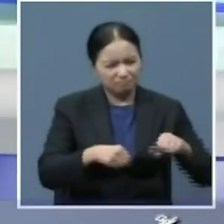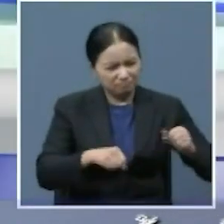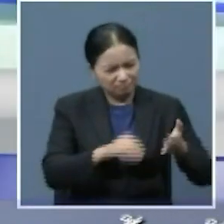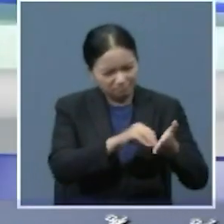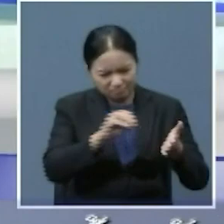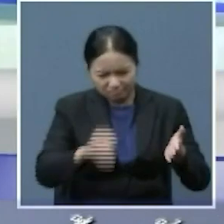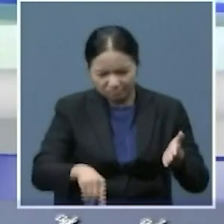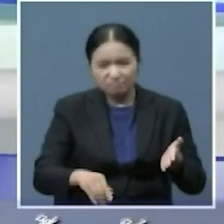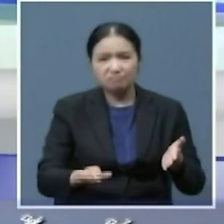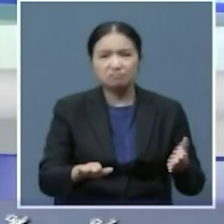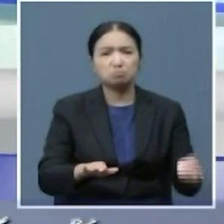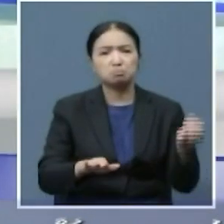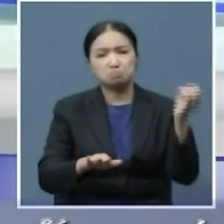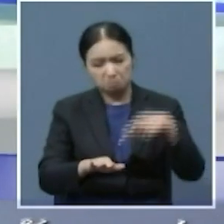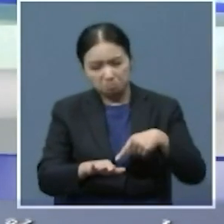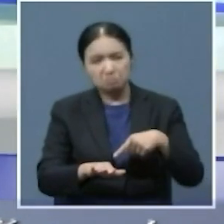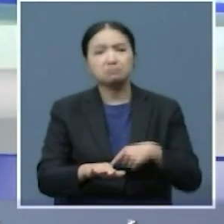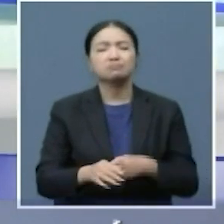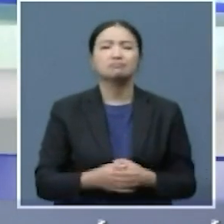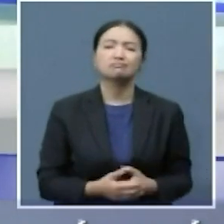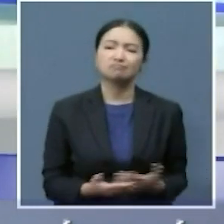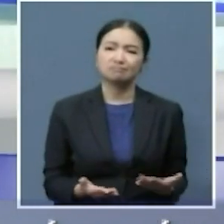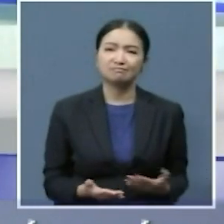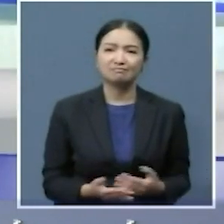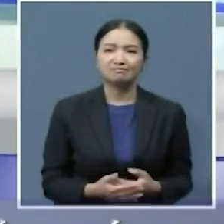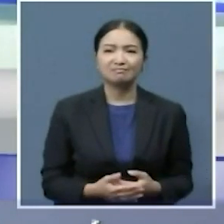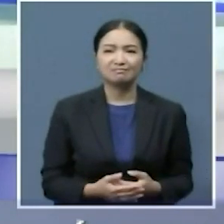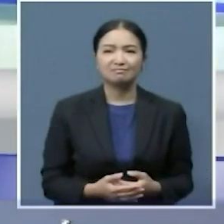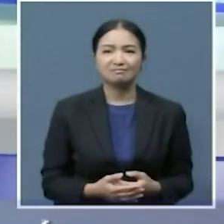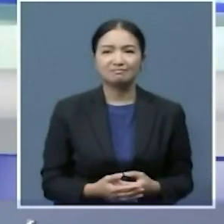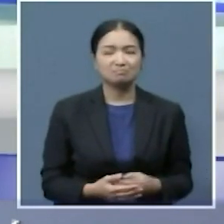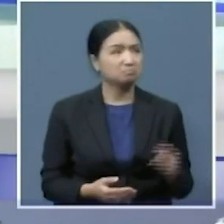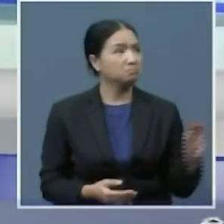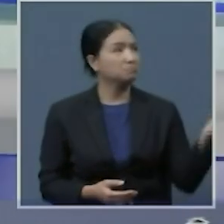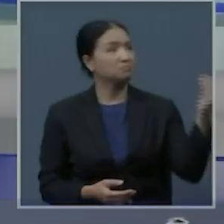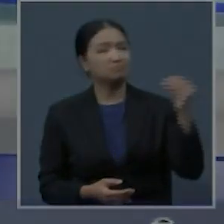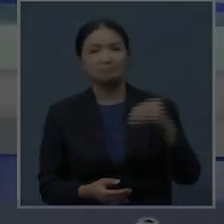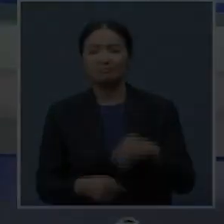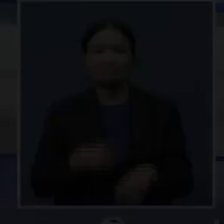ค์ไปตกกระแทกจนนึกว่าหล่นมาจากข้างบนนะฮะอาจจะปลิวมาจากอีกฝั่งหนึ่งหรือเปล่านะครับ